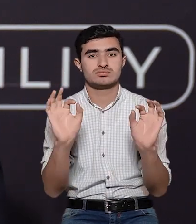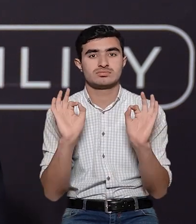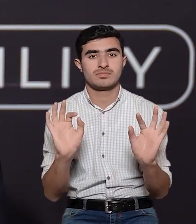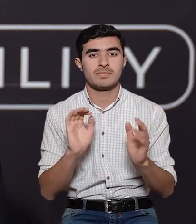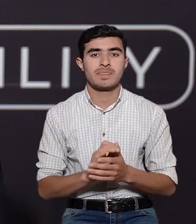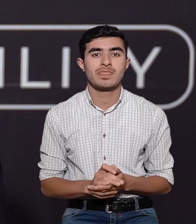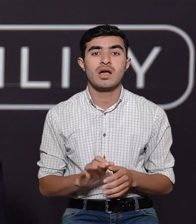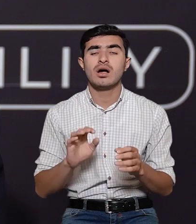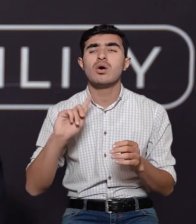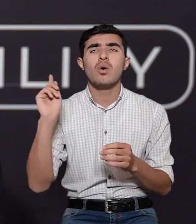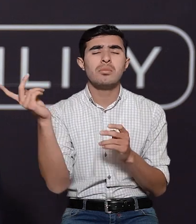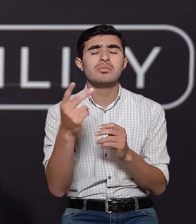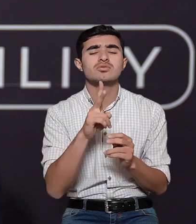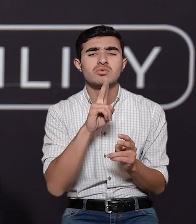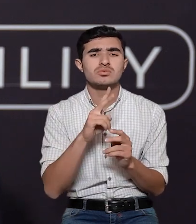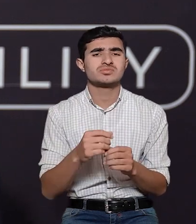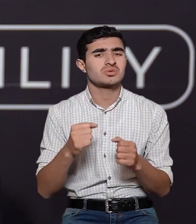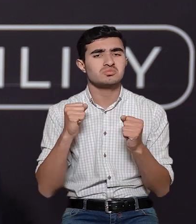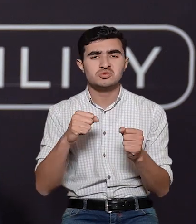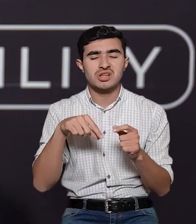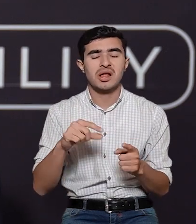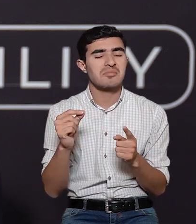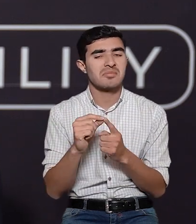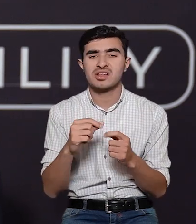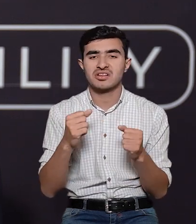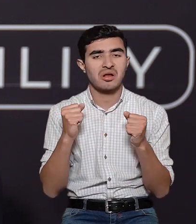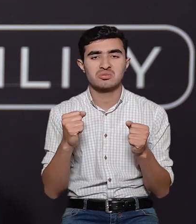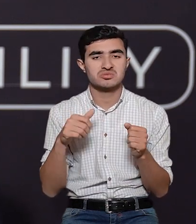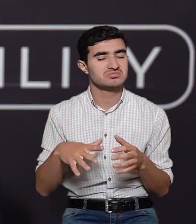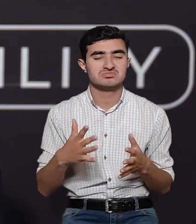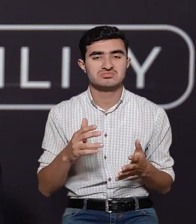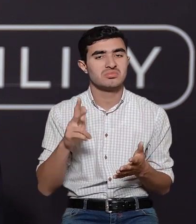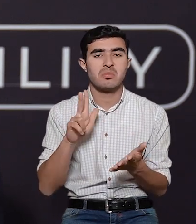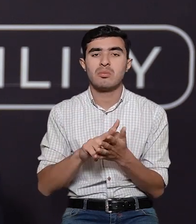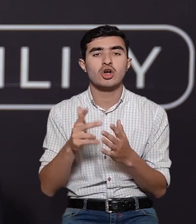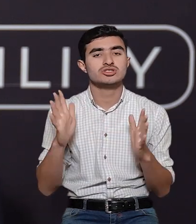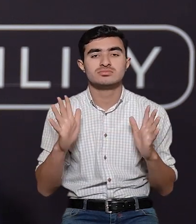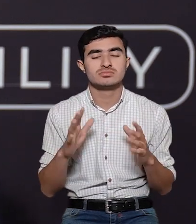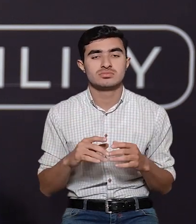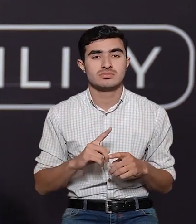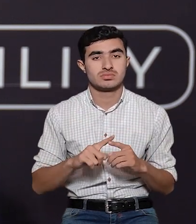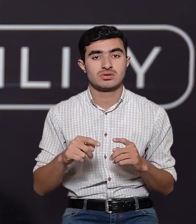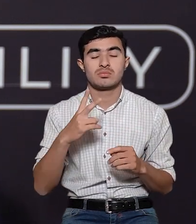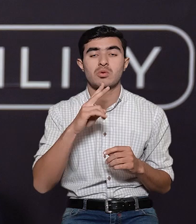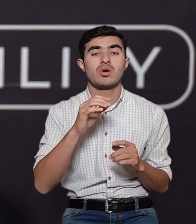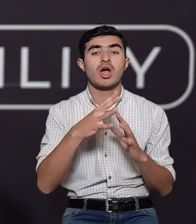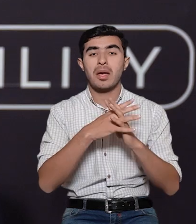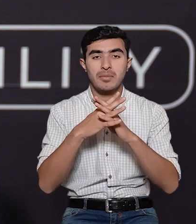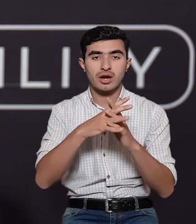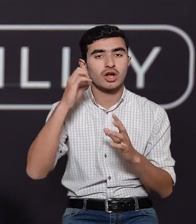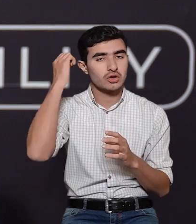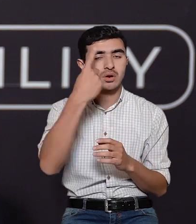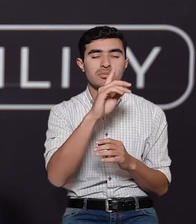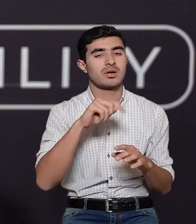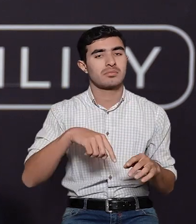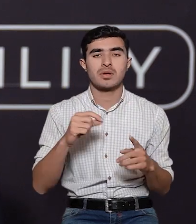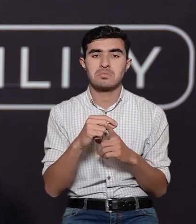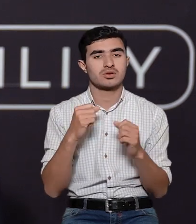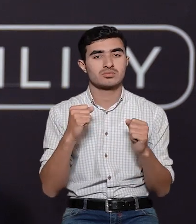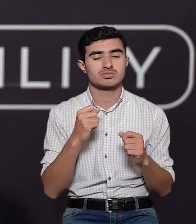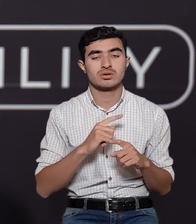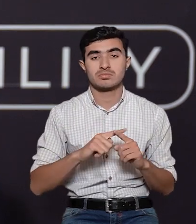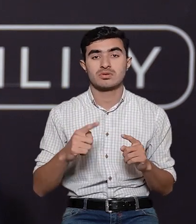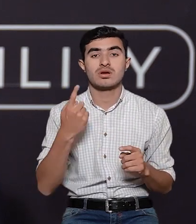نہیں پاکستان کے اندر ایسی سروسز بنانا، یہ تو صرف امریکہ یا یورپ کی بات ہی آپ کرتے ہیں۔ اللہ کا شکر ہے کہ یہاں پہ ہم نے ایک